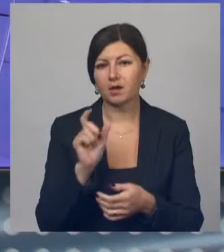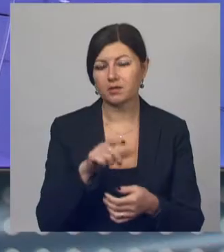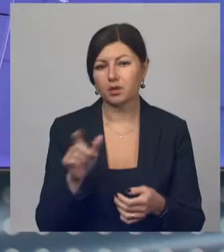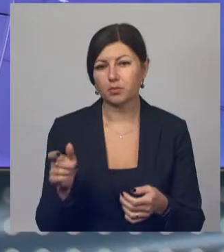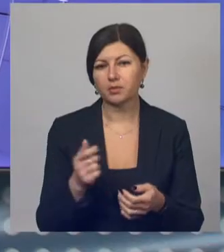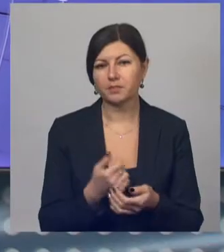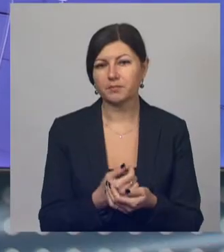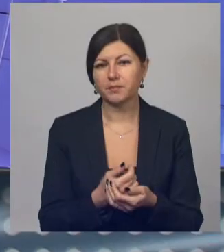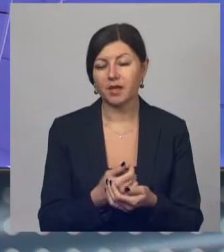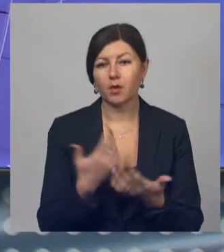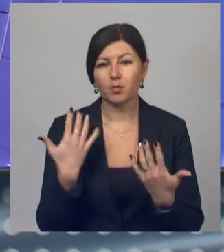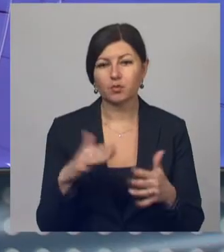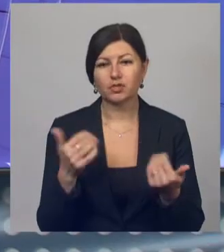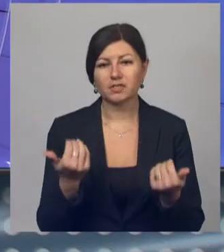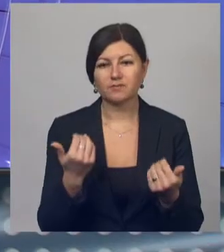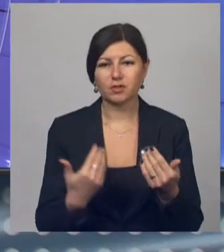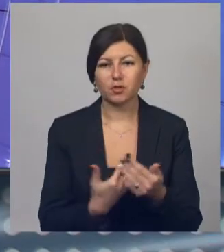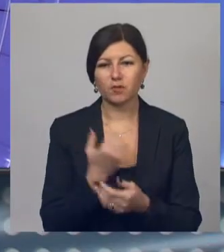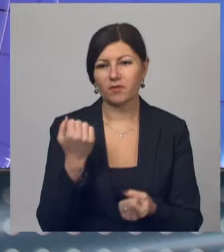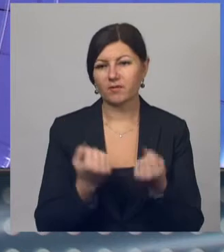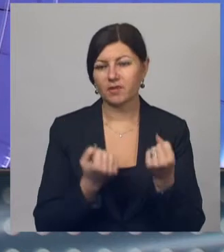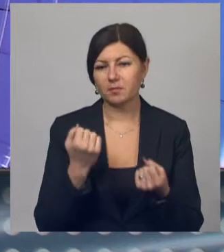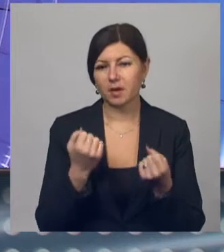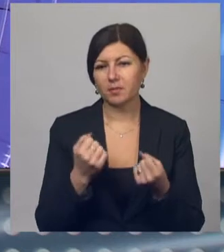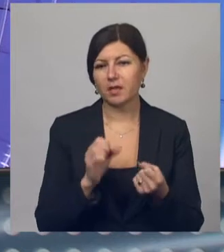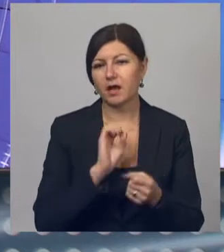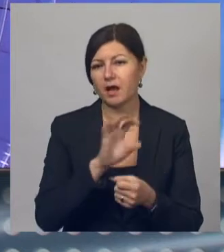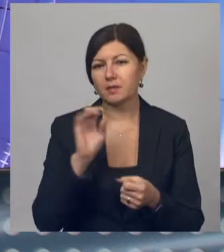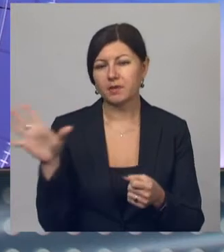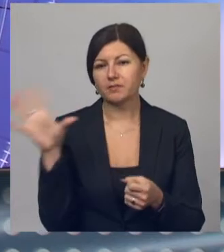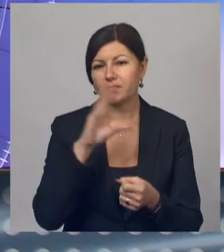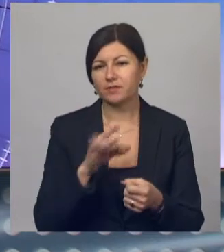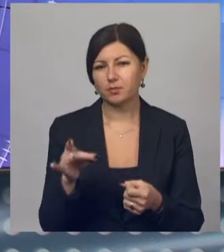Уже сегодня новые автомобили отправят во все муниципалитеты области.